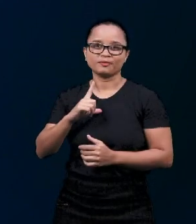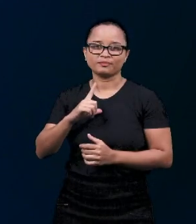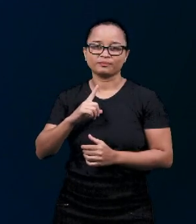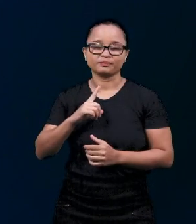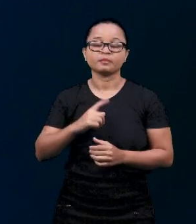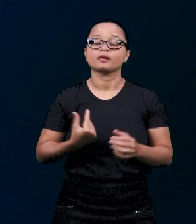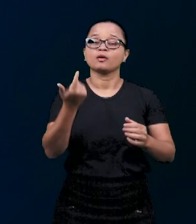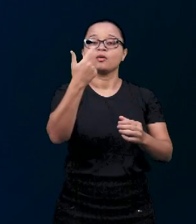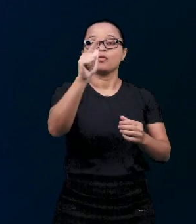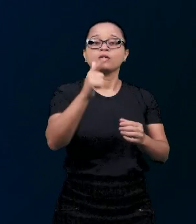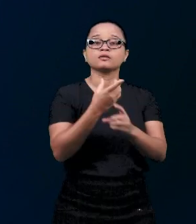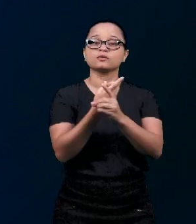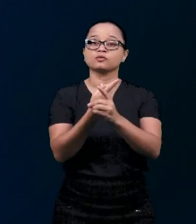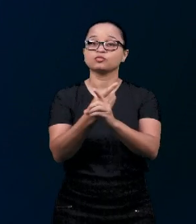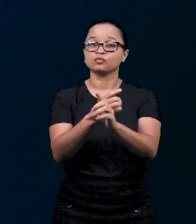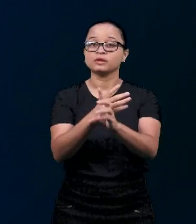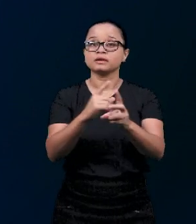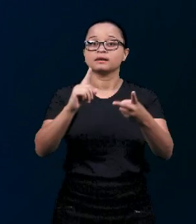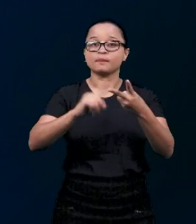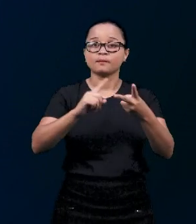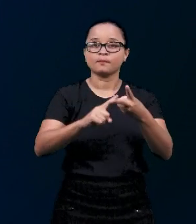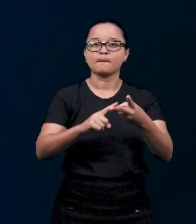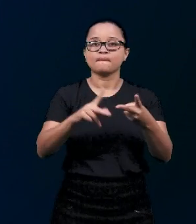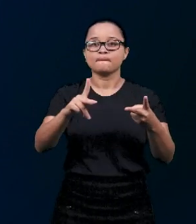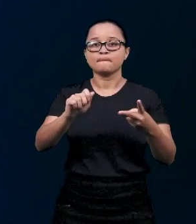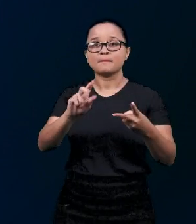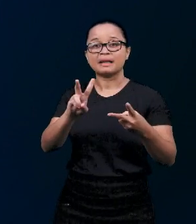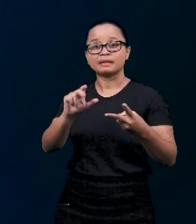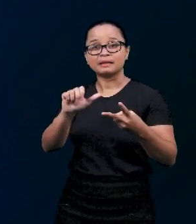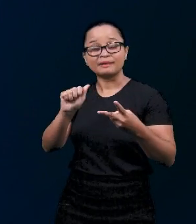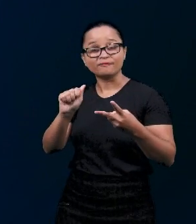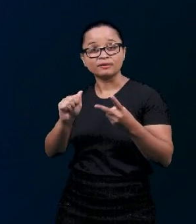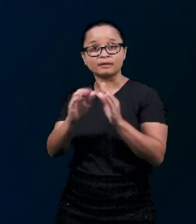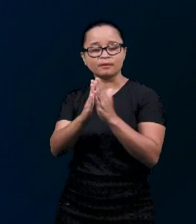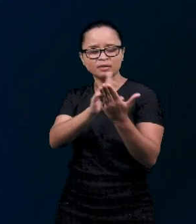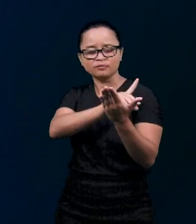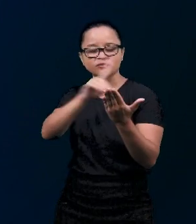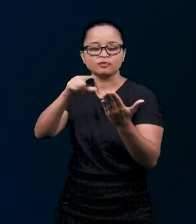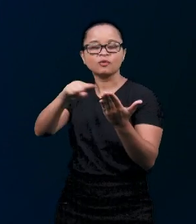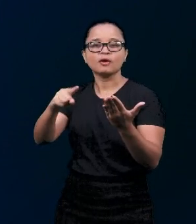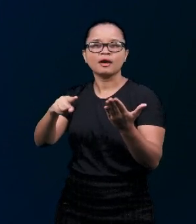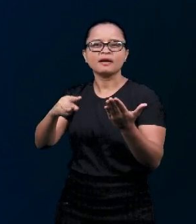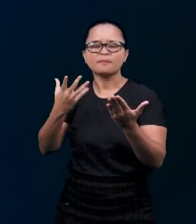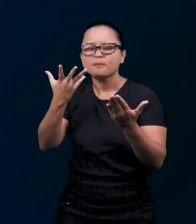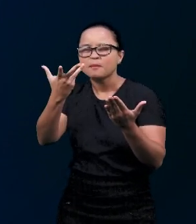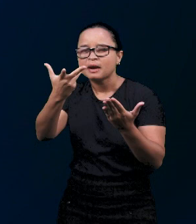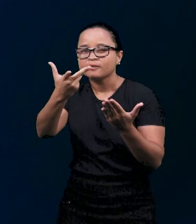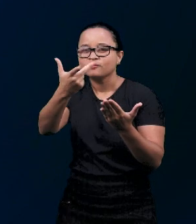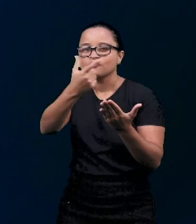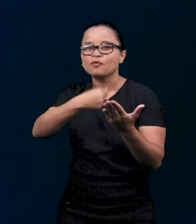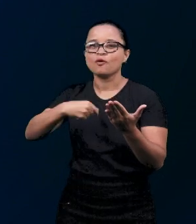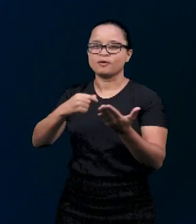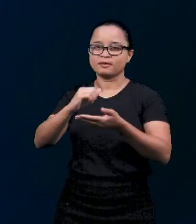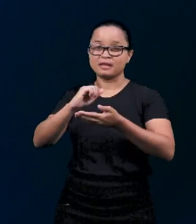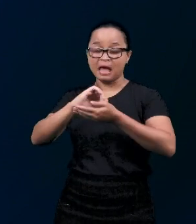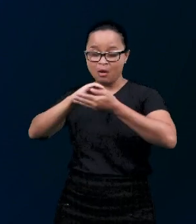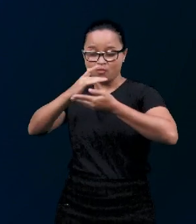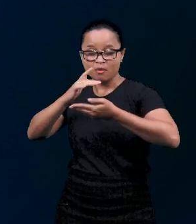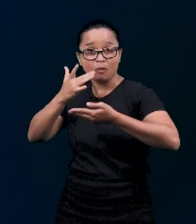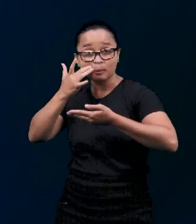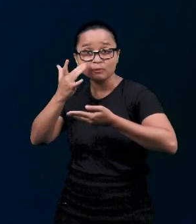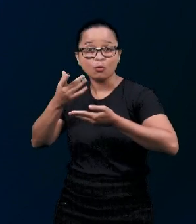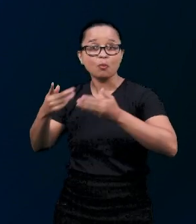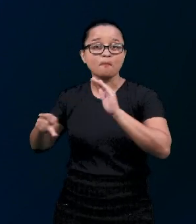et efficace, qui est ce trésor qui nous donne toute la direction. Nous pouvons voir en Psaume 119, verset 105.